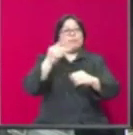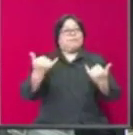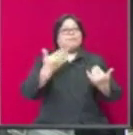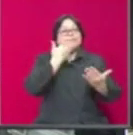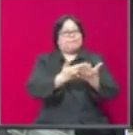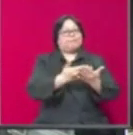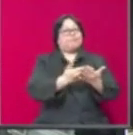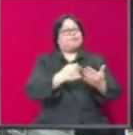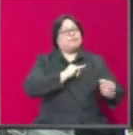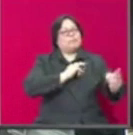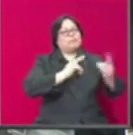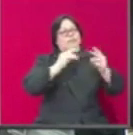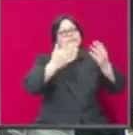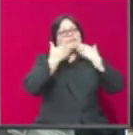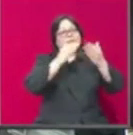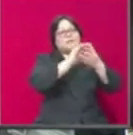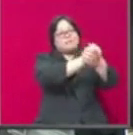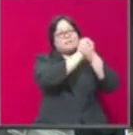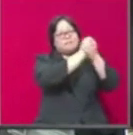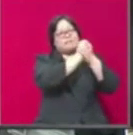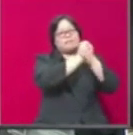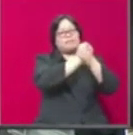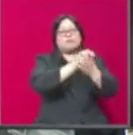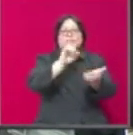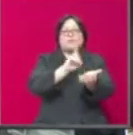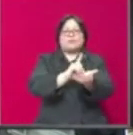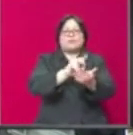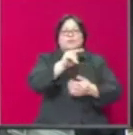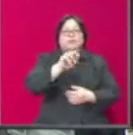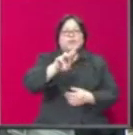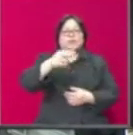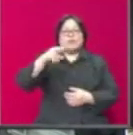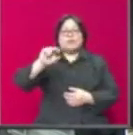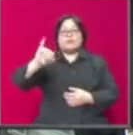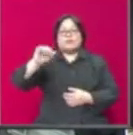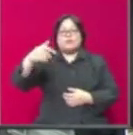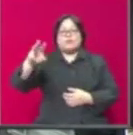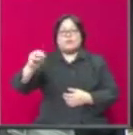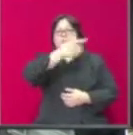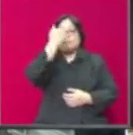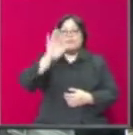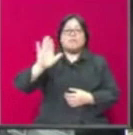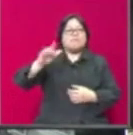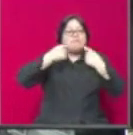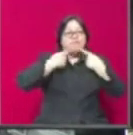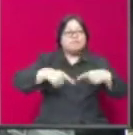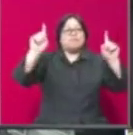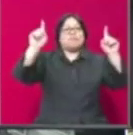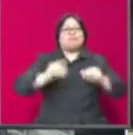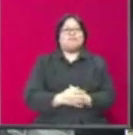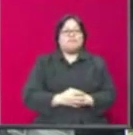saya ucapkan ia kepada dokter nursyam karena kejayaannya